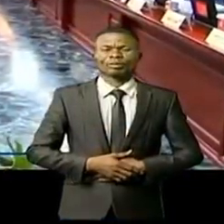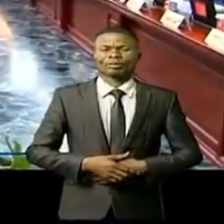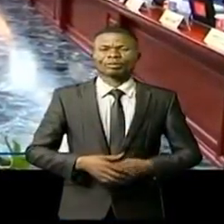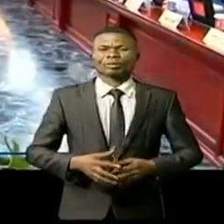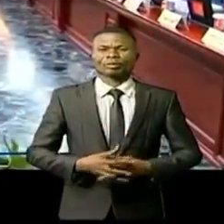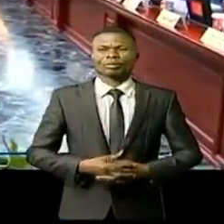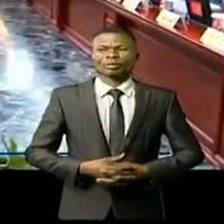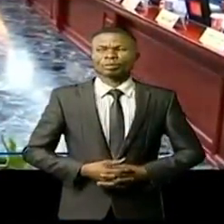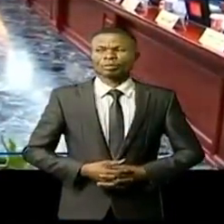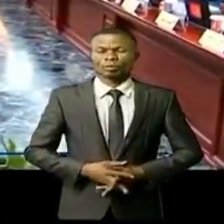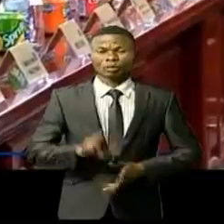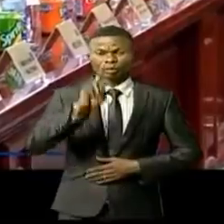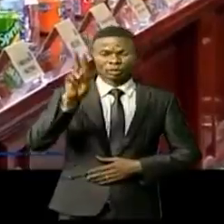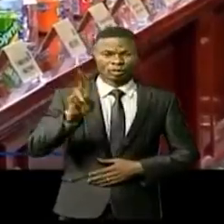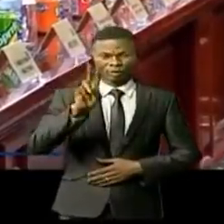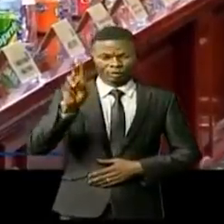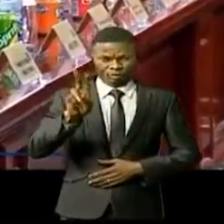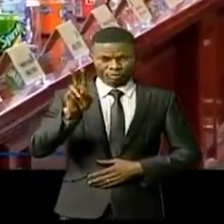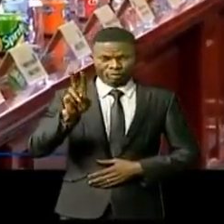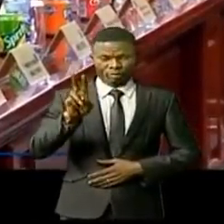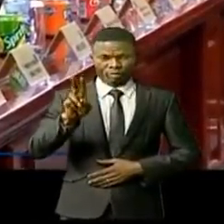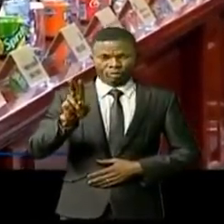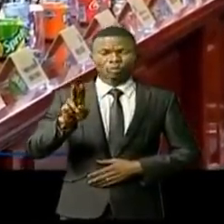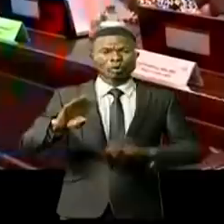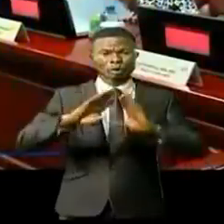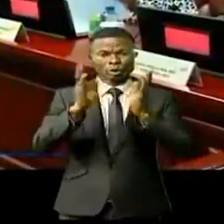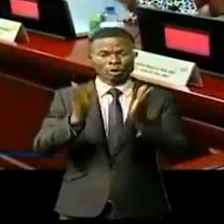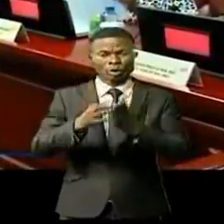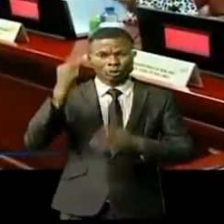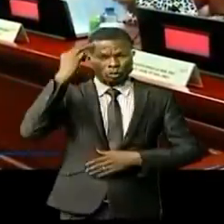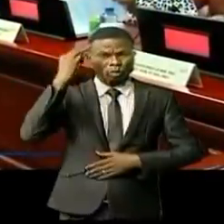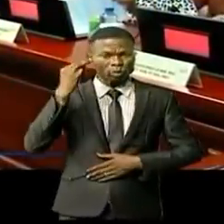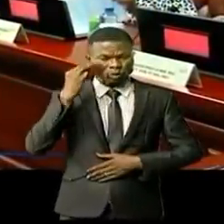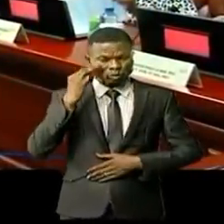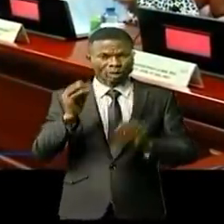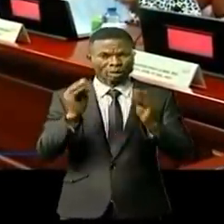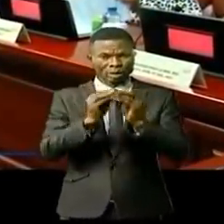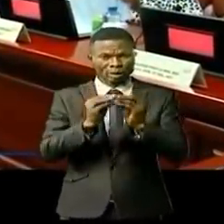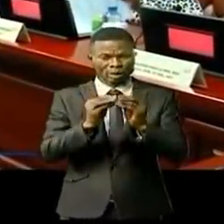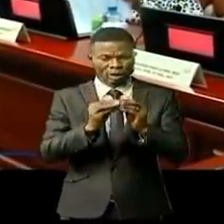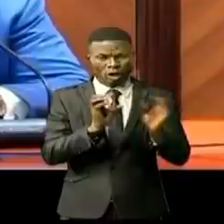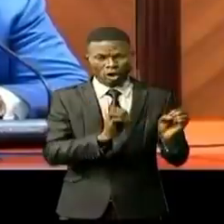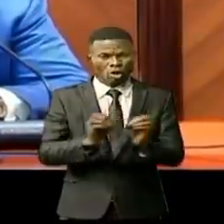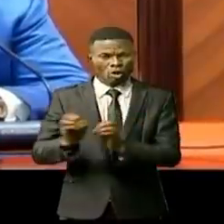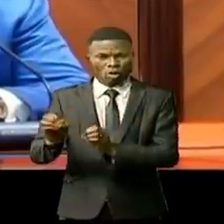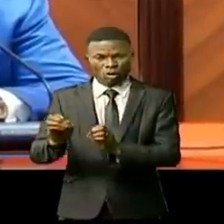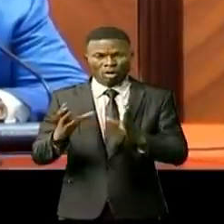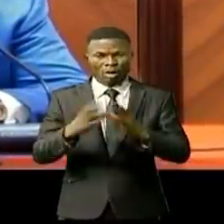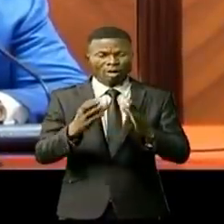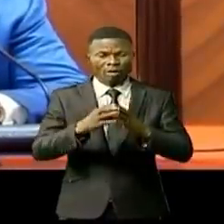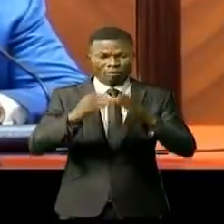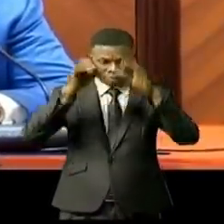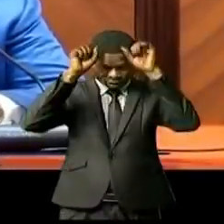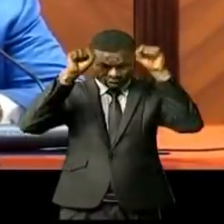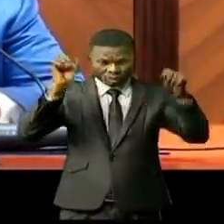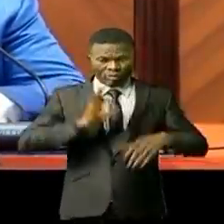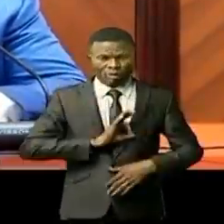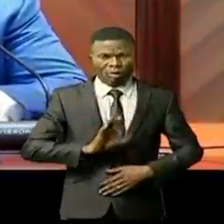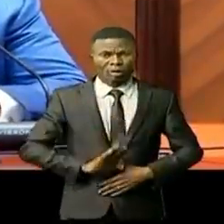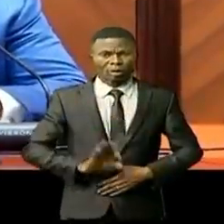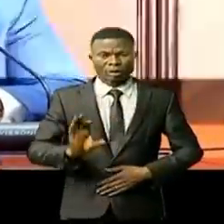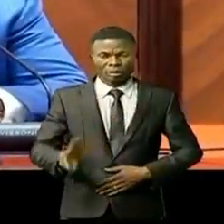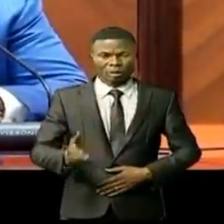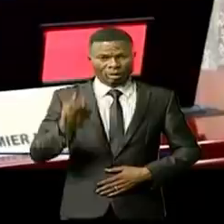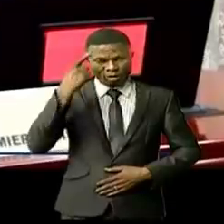Comme tous les vendredis, les membres du gouvernement se sont retrouvés autour du chef de l'État, Félix-Antoine Tshisekedi Tshilombo, pour